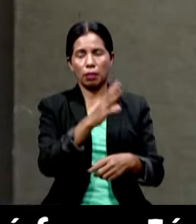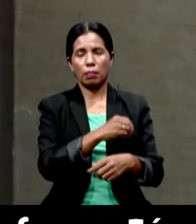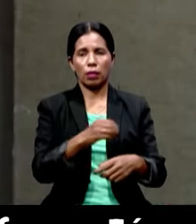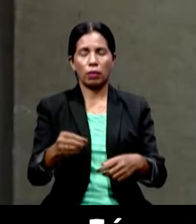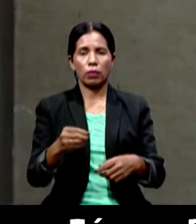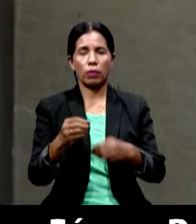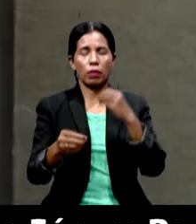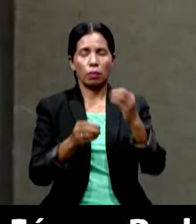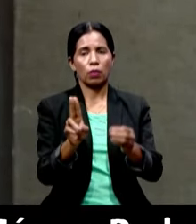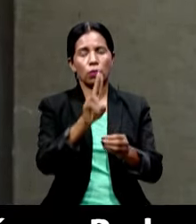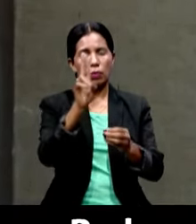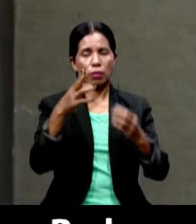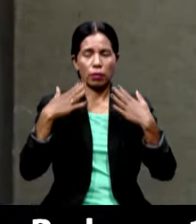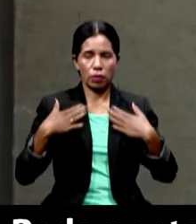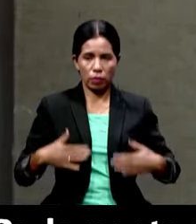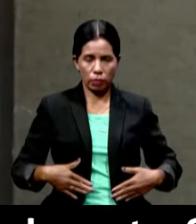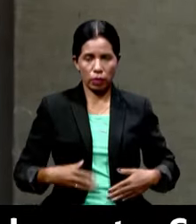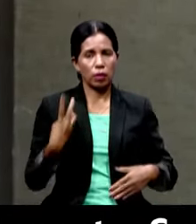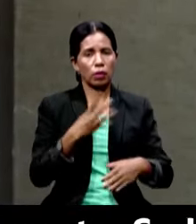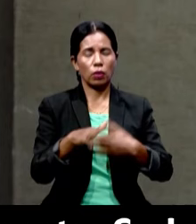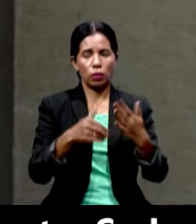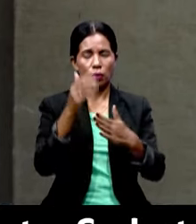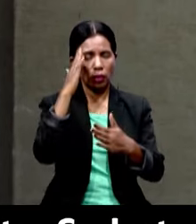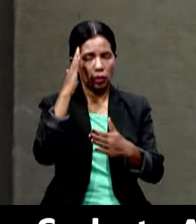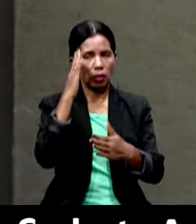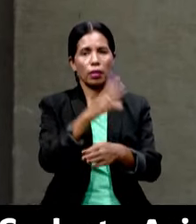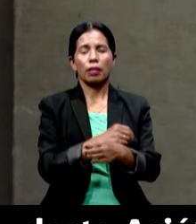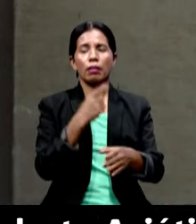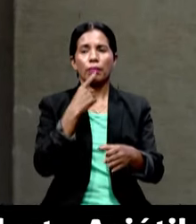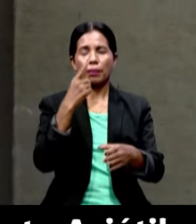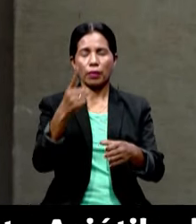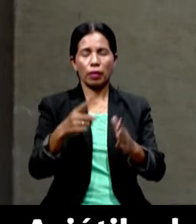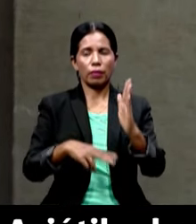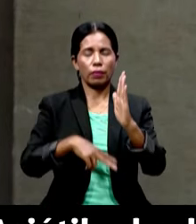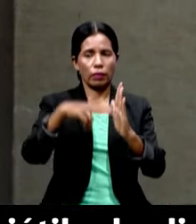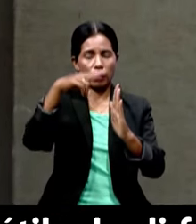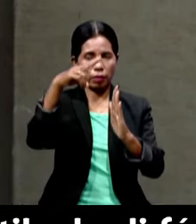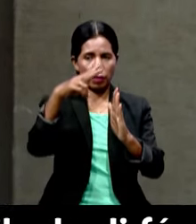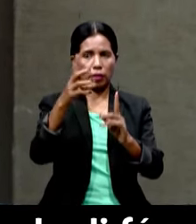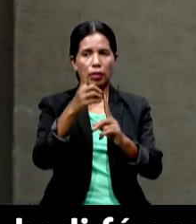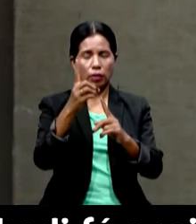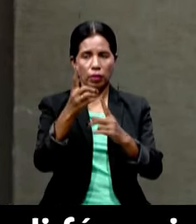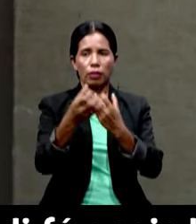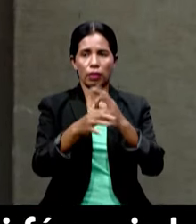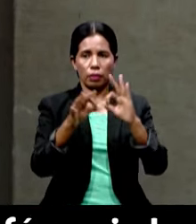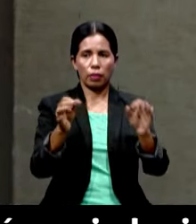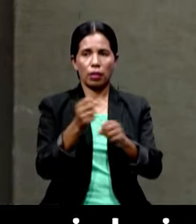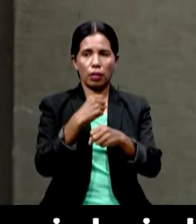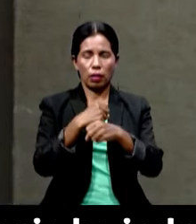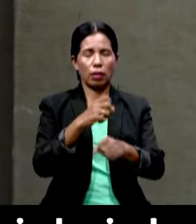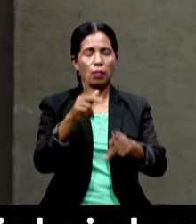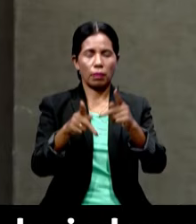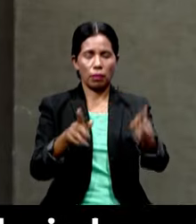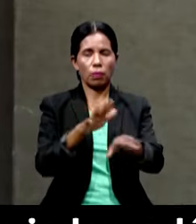kosmetik, tahu kosmetik ni ini buat tidak validar ya di Prasmus ni mus pak terjadi pada masa